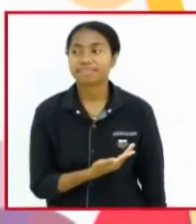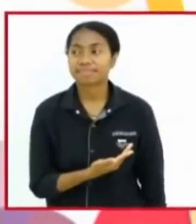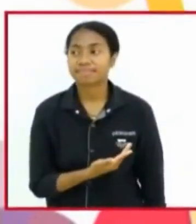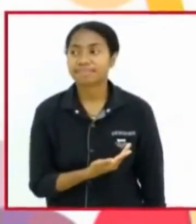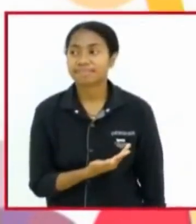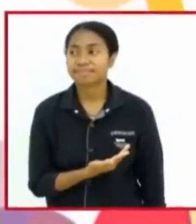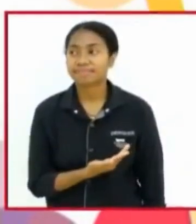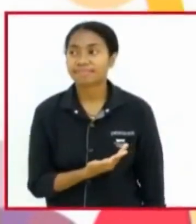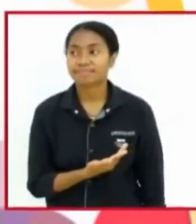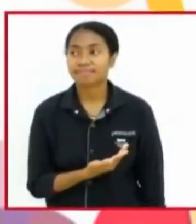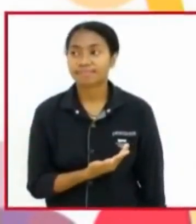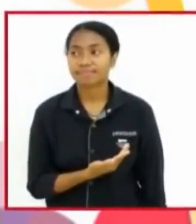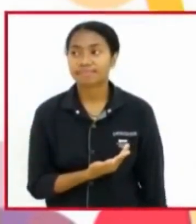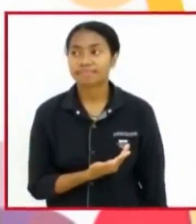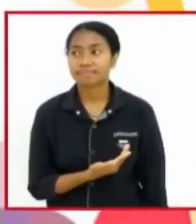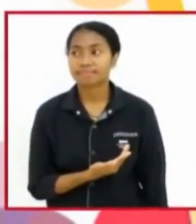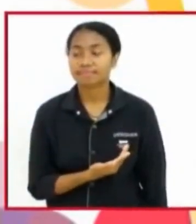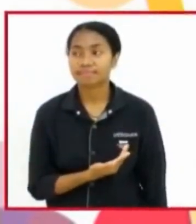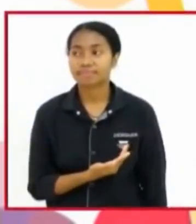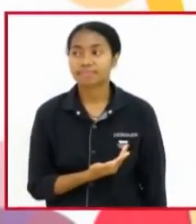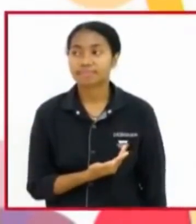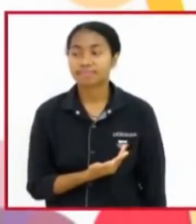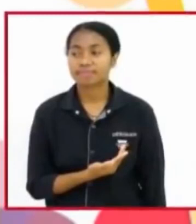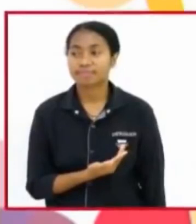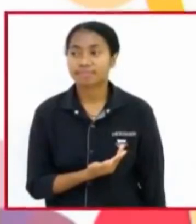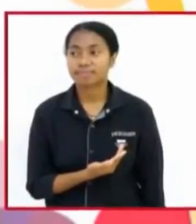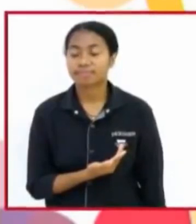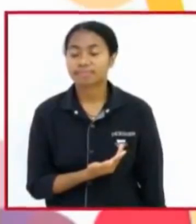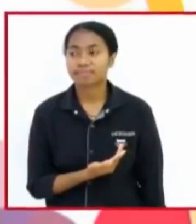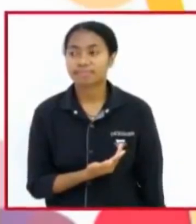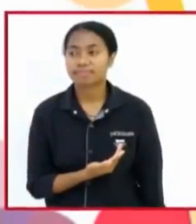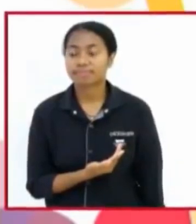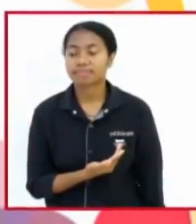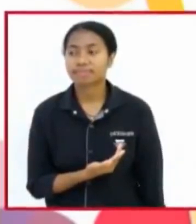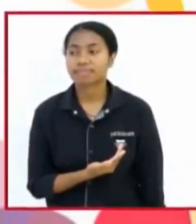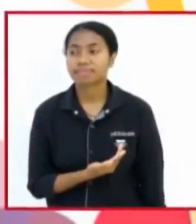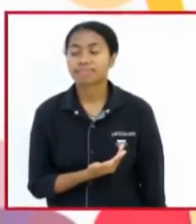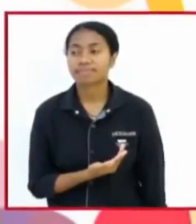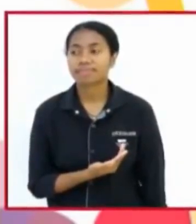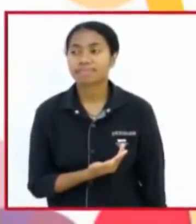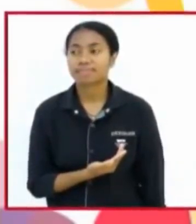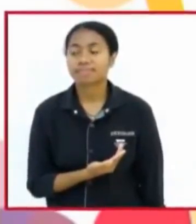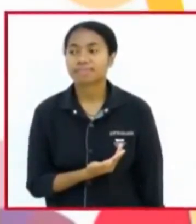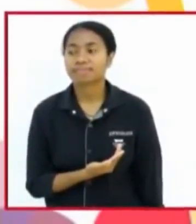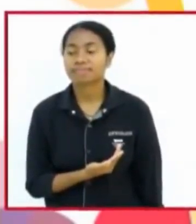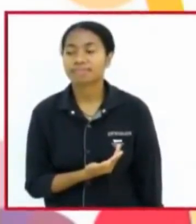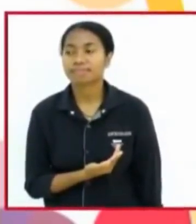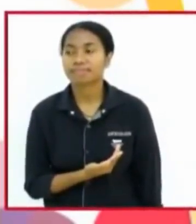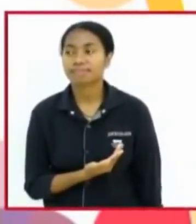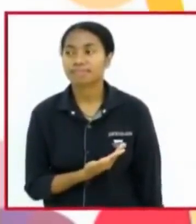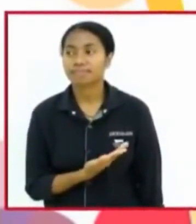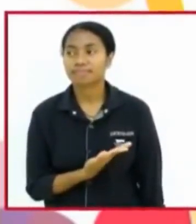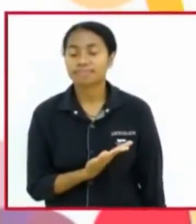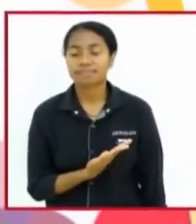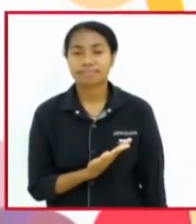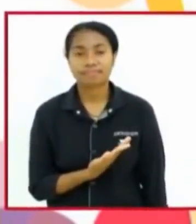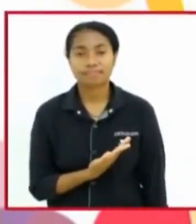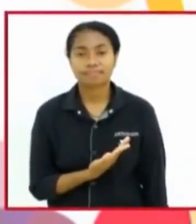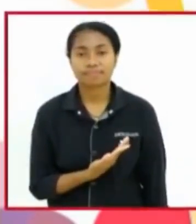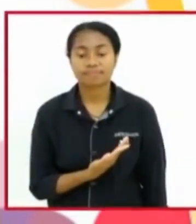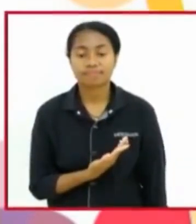dirontokkan oleh pesawat tempur Israel dalam satu peperangan di udara tanpa satupun dari pesawat